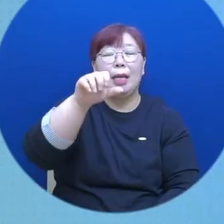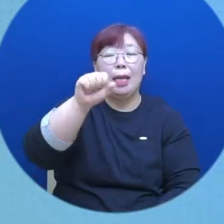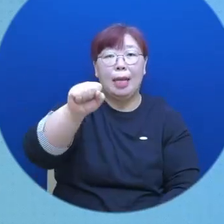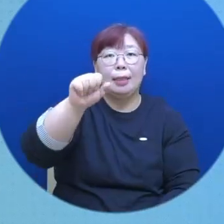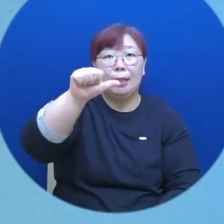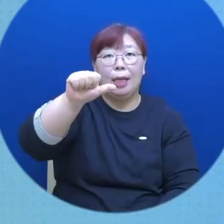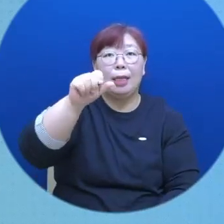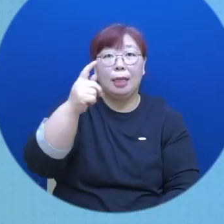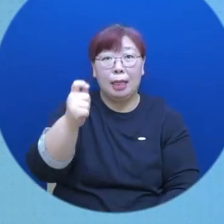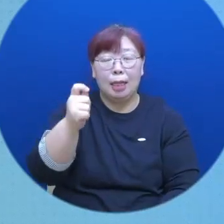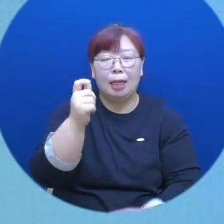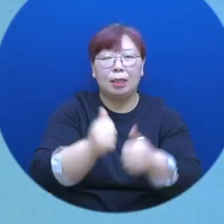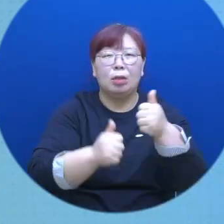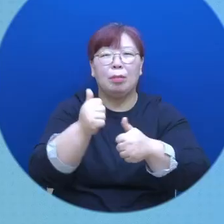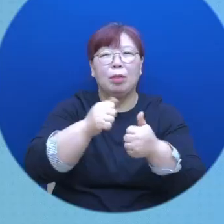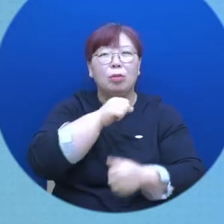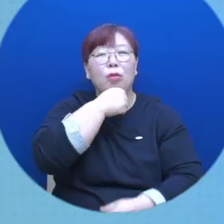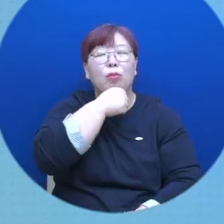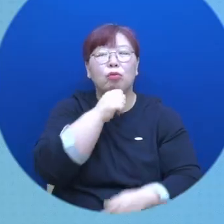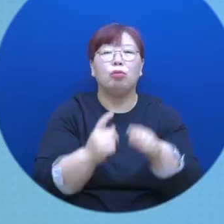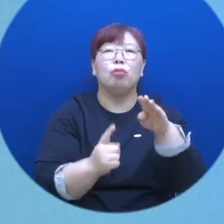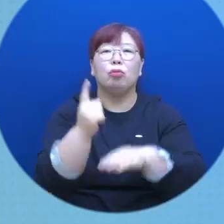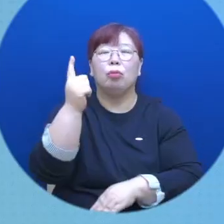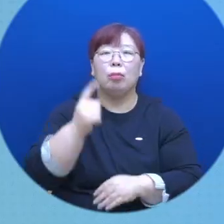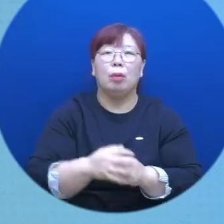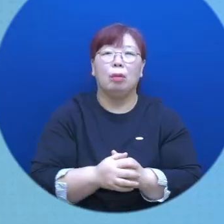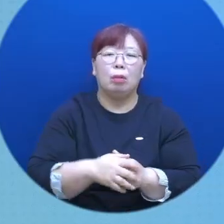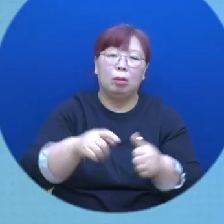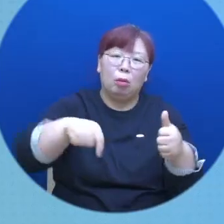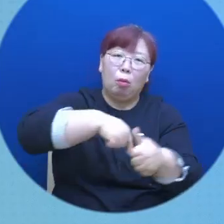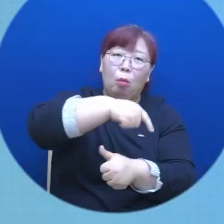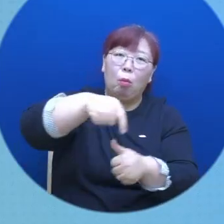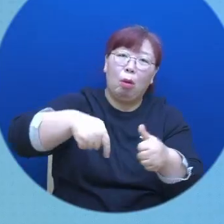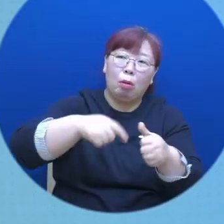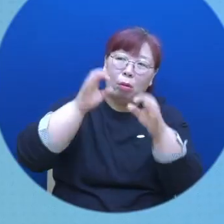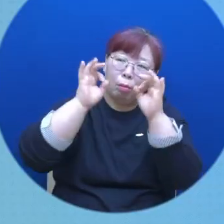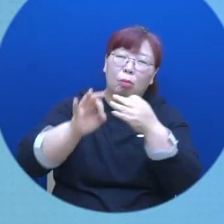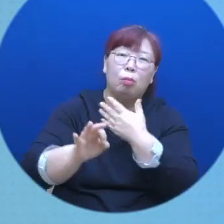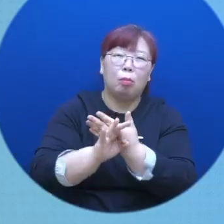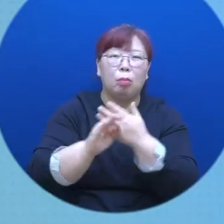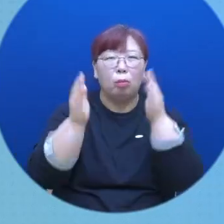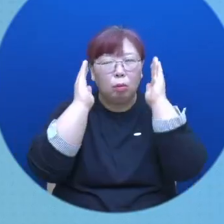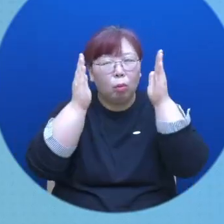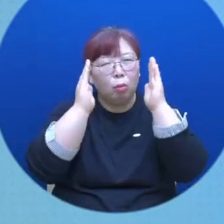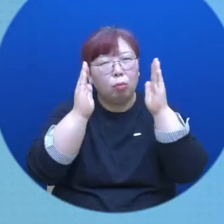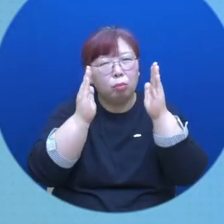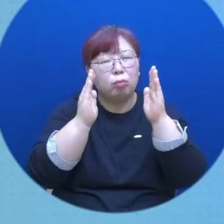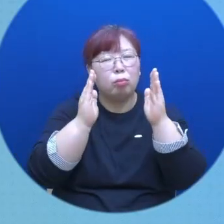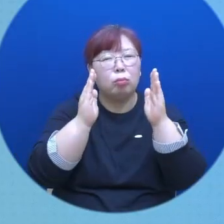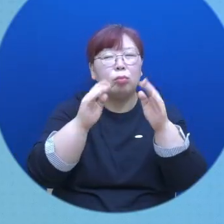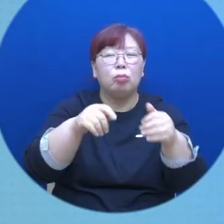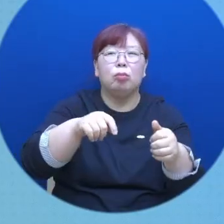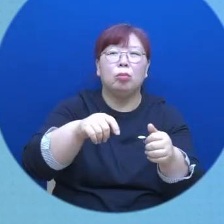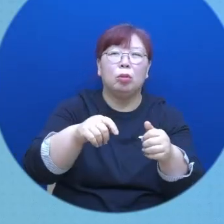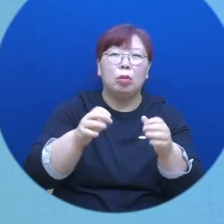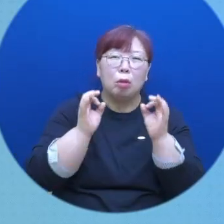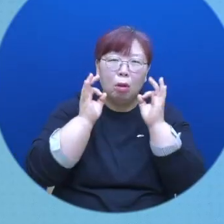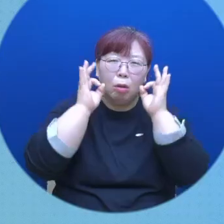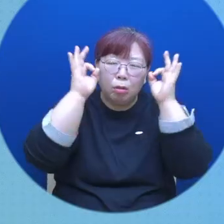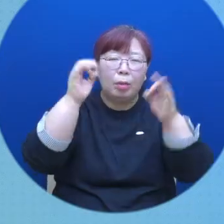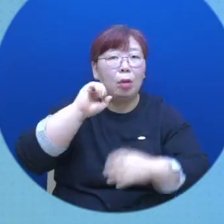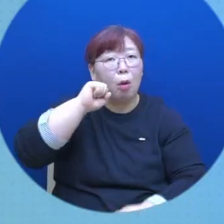고득점을 하게 된 거죠. 도저히 그런 환경에서 공부할 수 있는 여건이 아님에도 불구하고